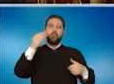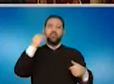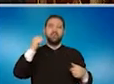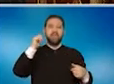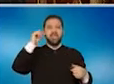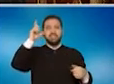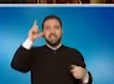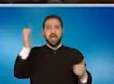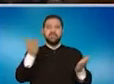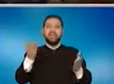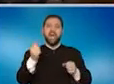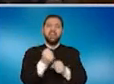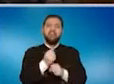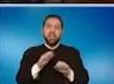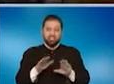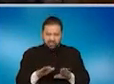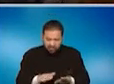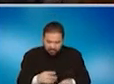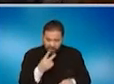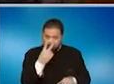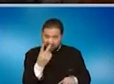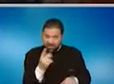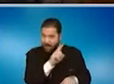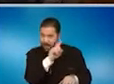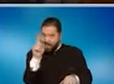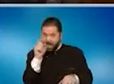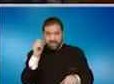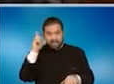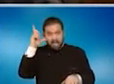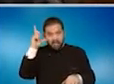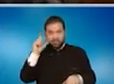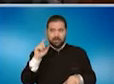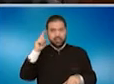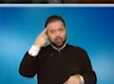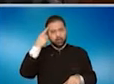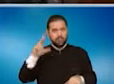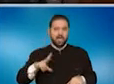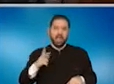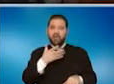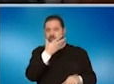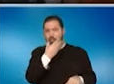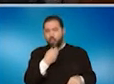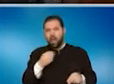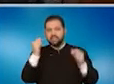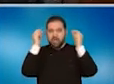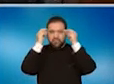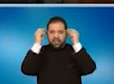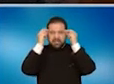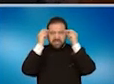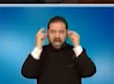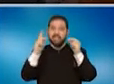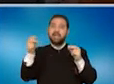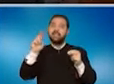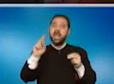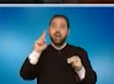faci să se plece privirile neînțelepte. Noi știm că era frumoasă, noi știm că era învățată. Dar noi